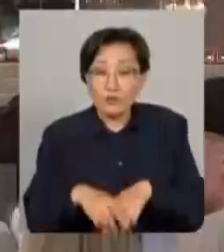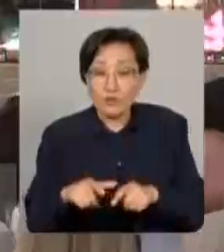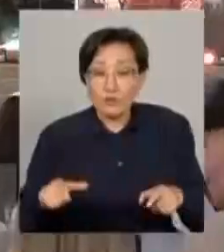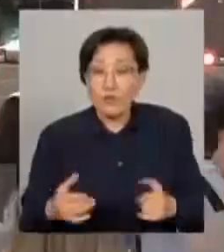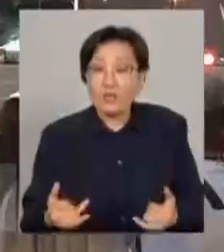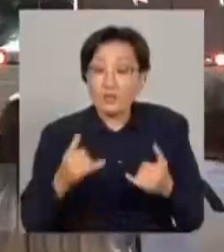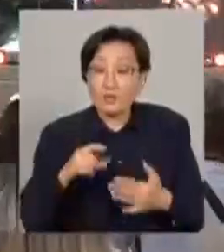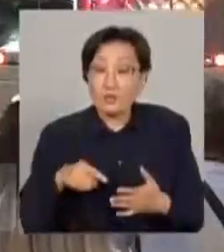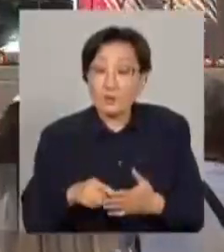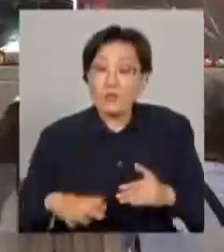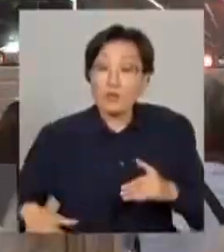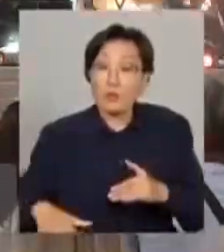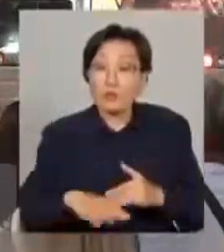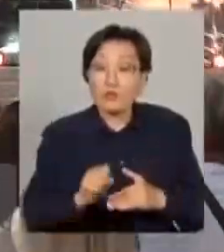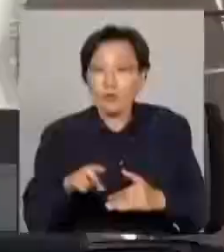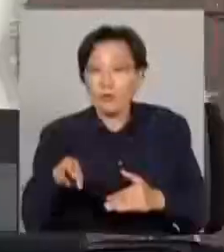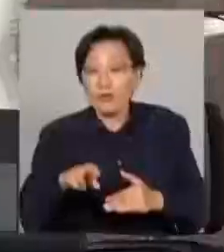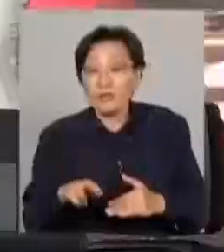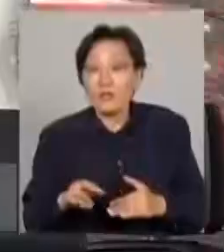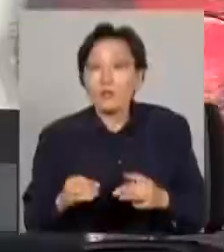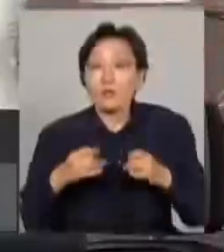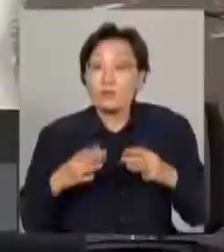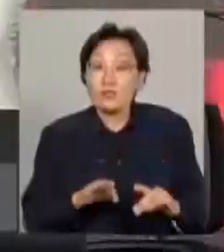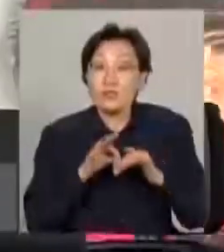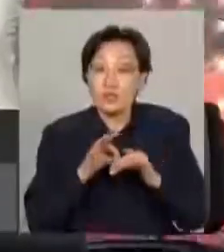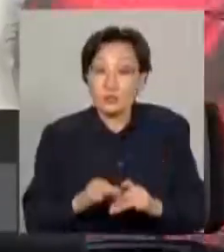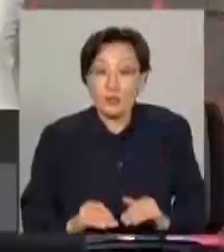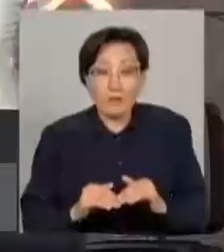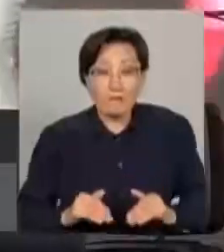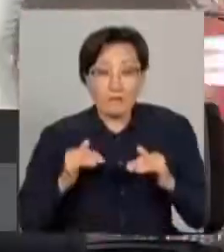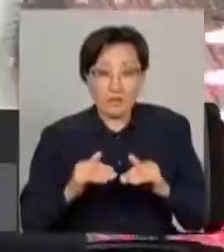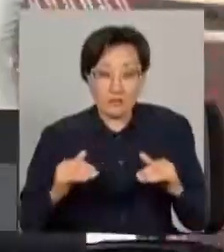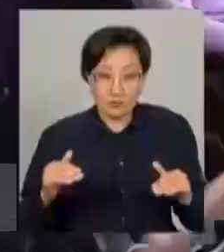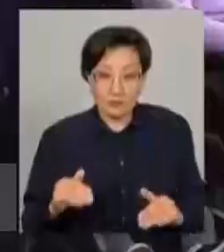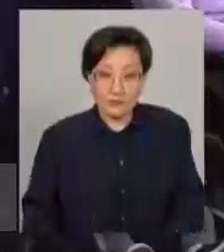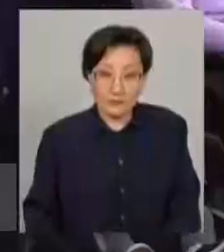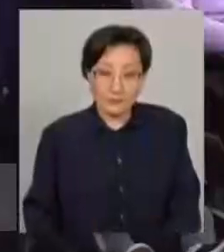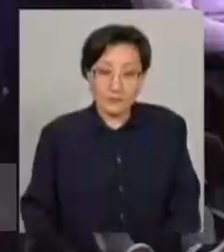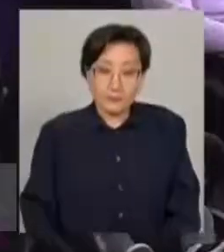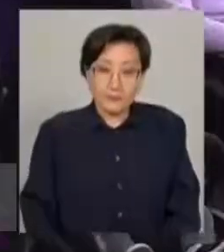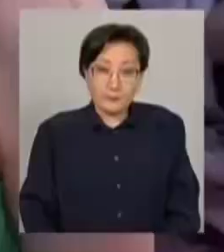и гостей города на площади Абая. По их словам, праздник прошел на высшем уровне.